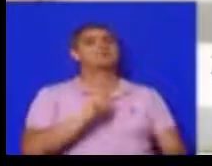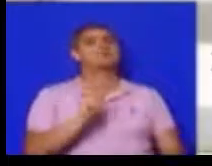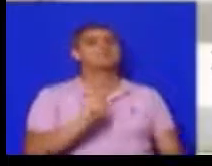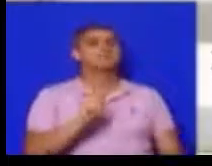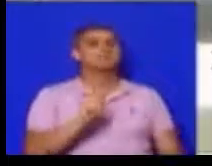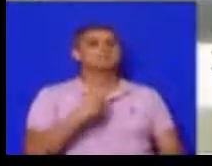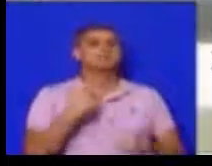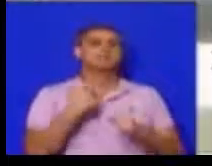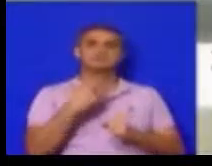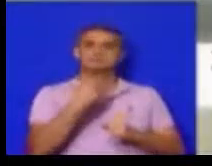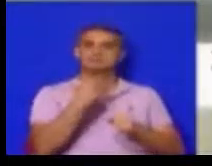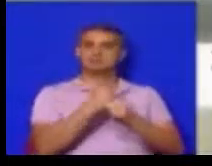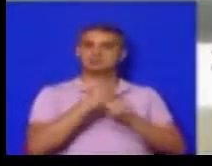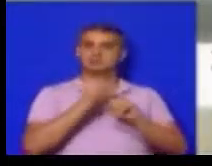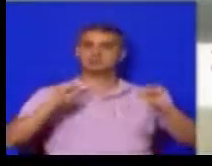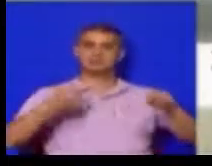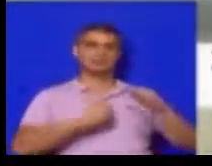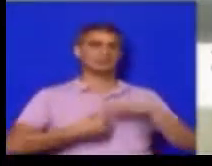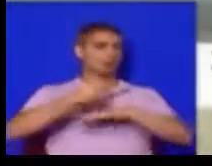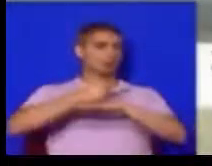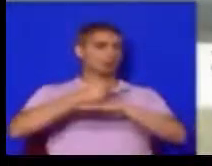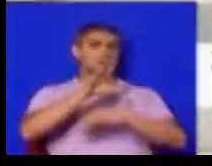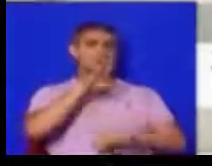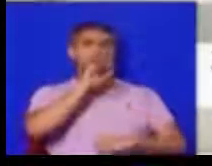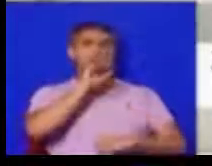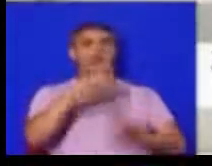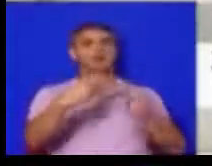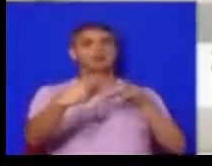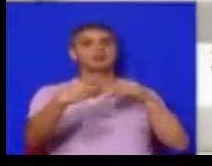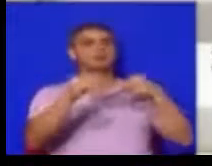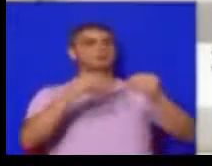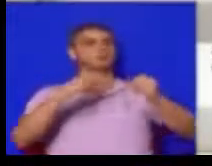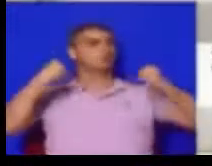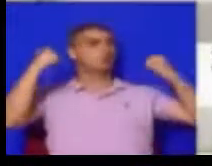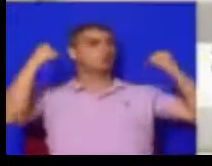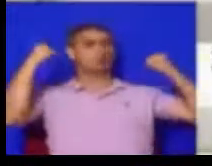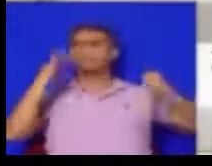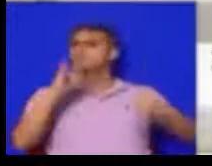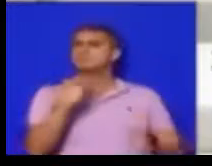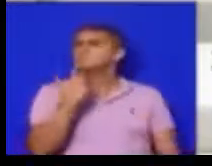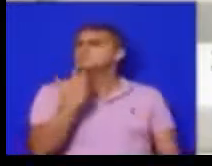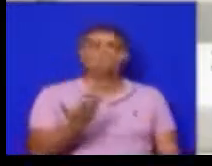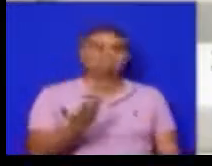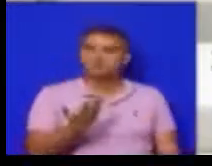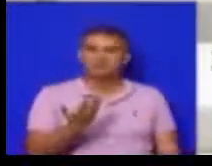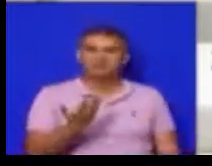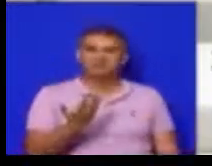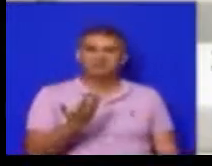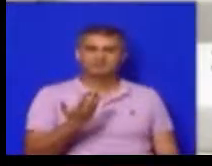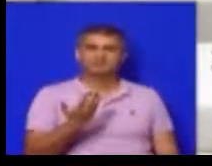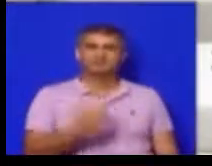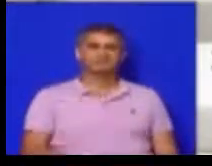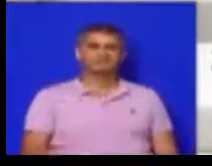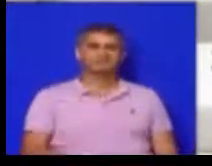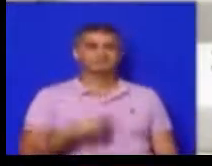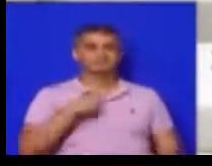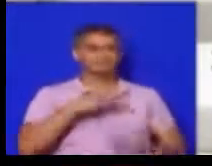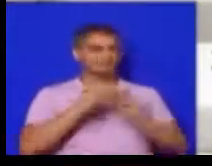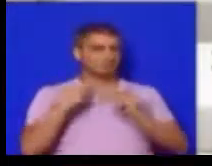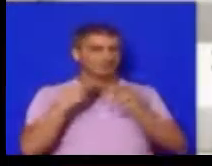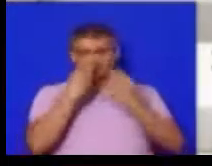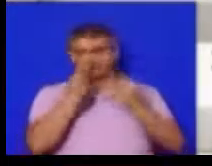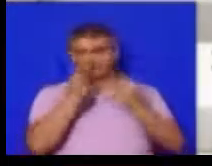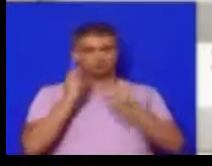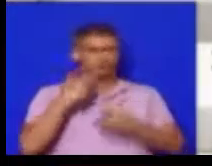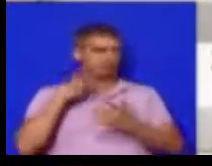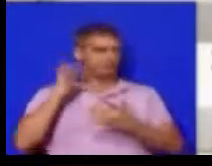יפעל המנהיג העליון שדיבר על גמישות הירואית? מה זה הגמישות ההירואית הזאת? אני, עם כל החשד שיש לי